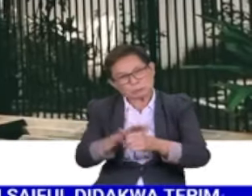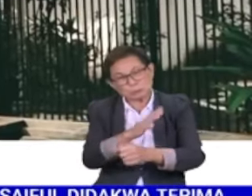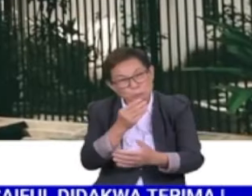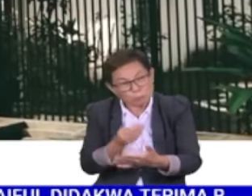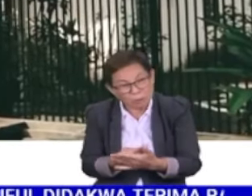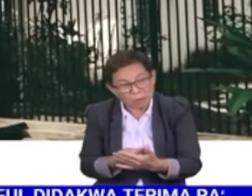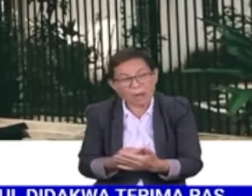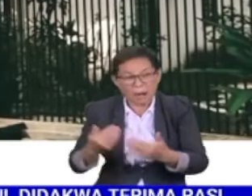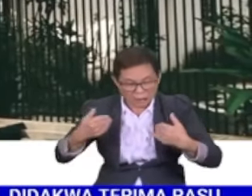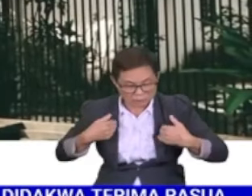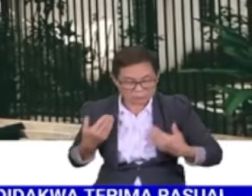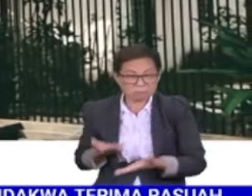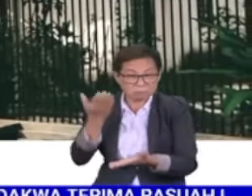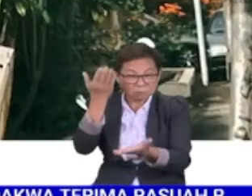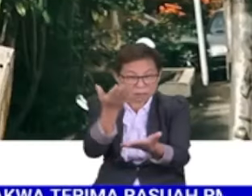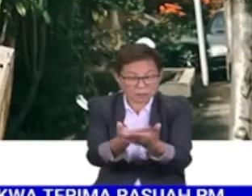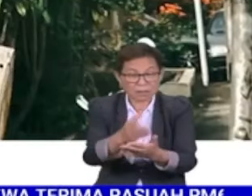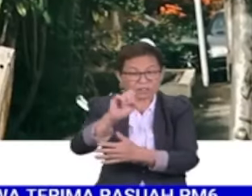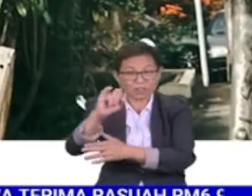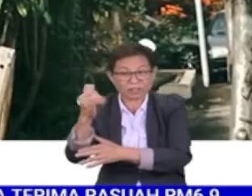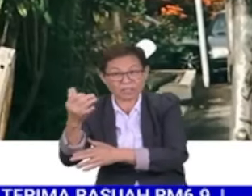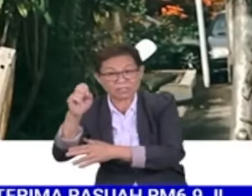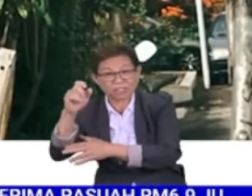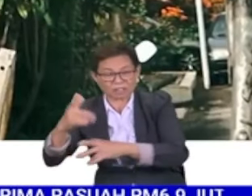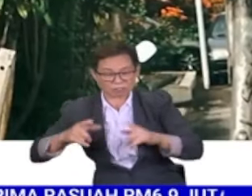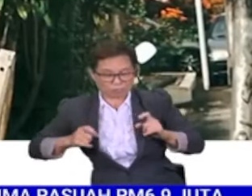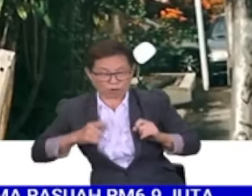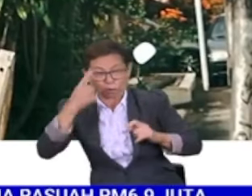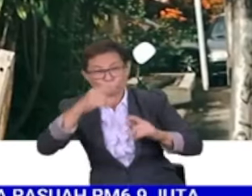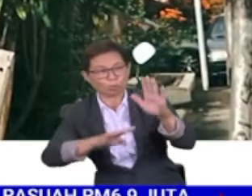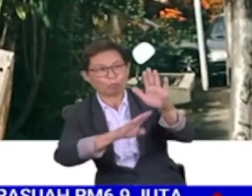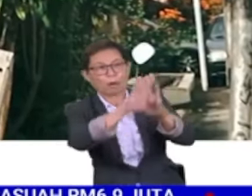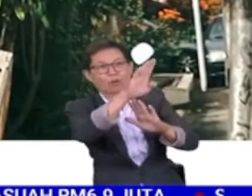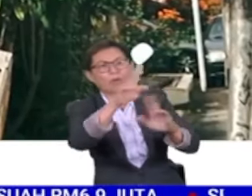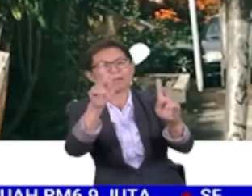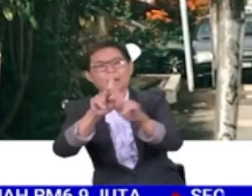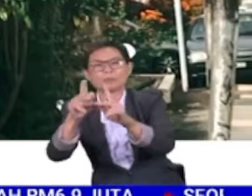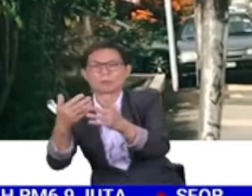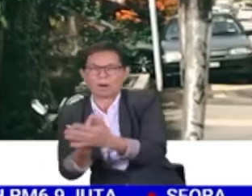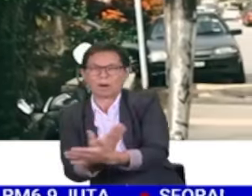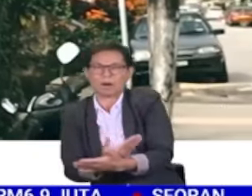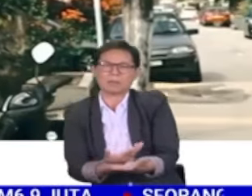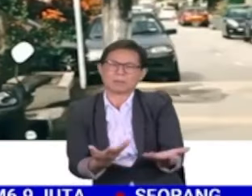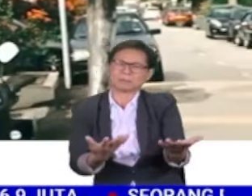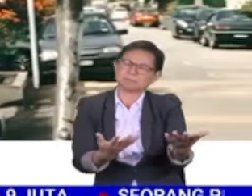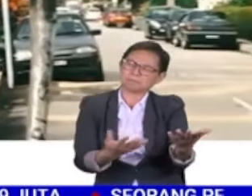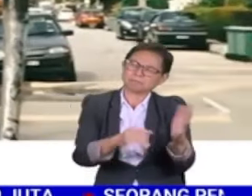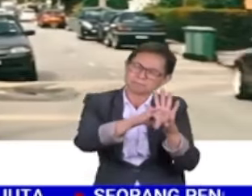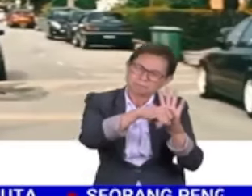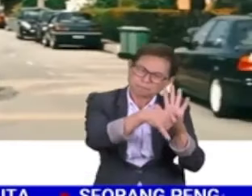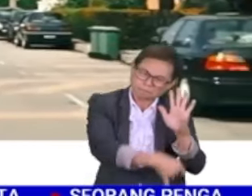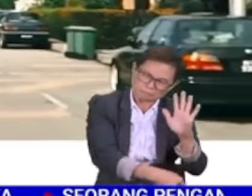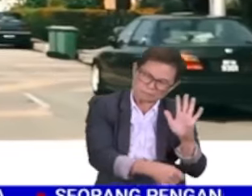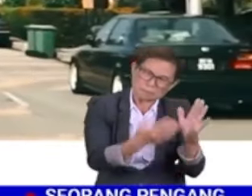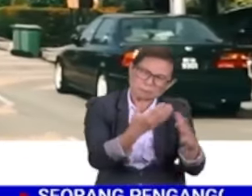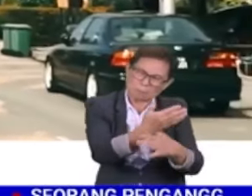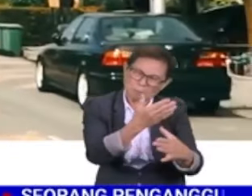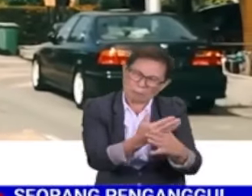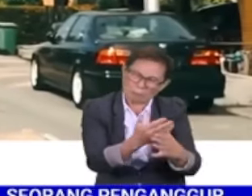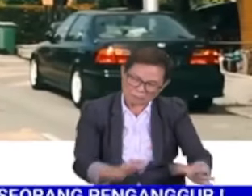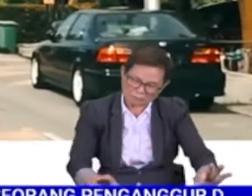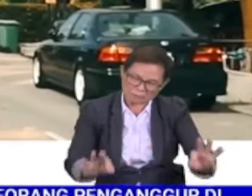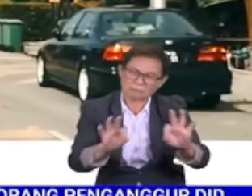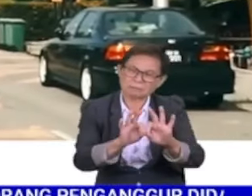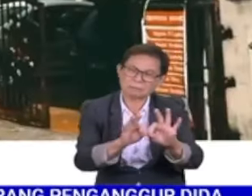membawa syarikat-syarikat swasta membangunkan tapi menjejaskan kepentingan